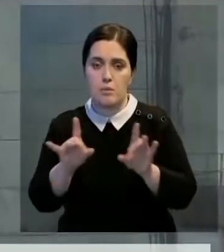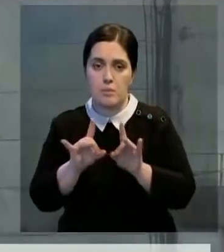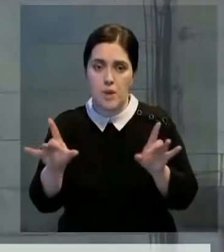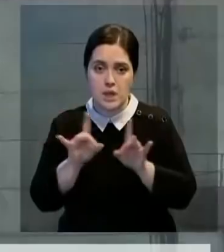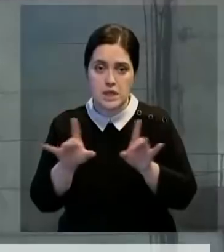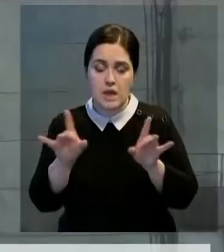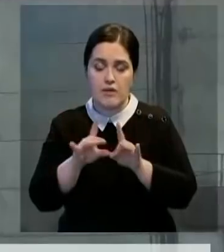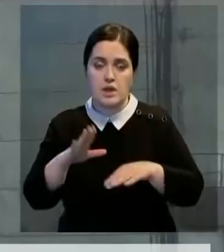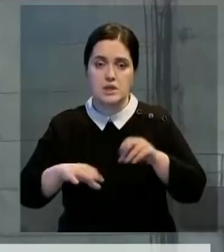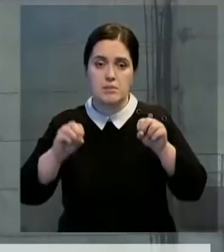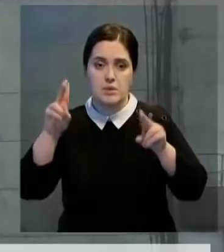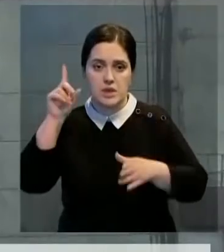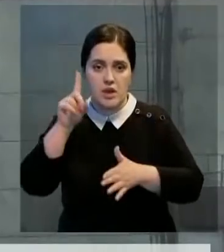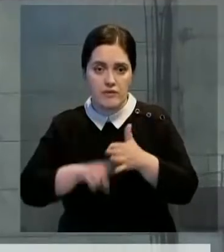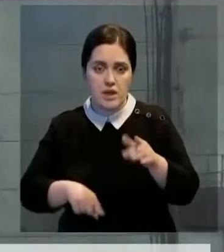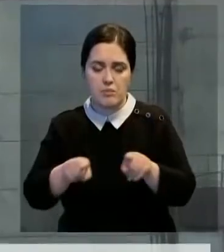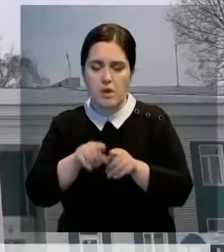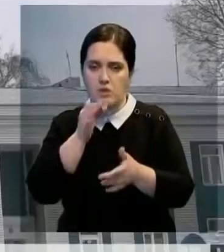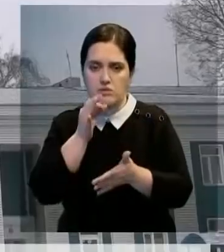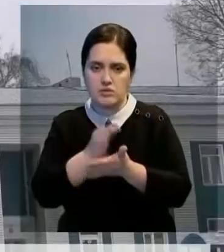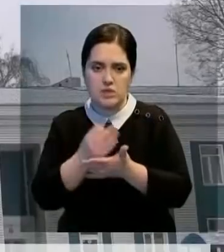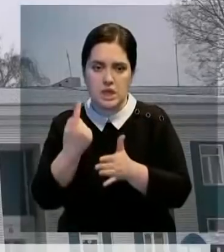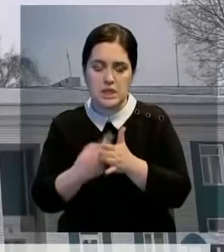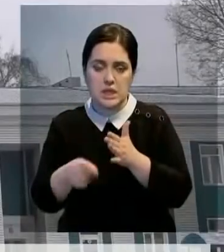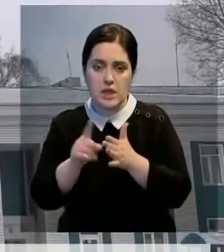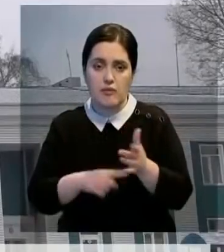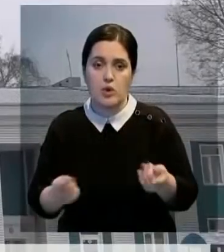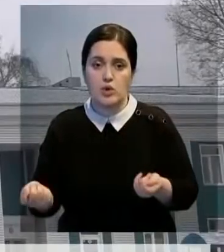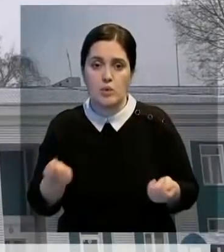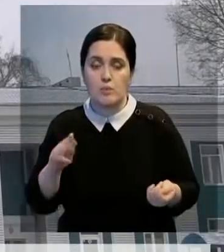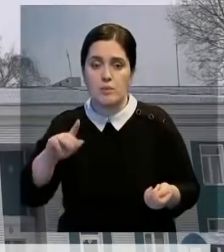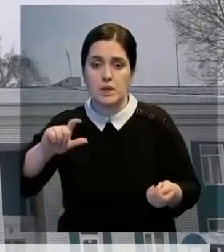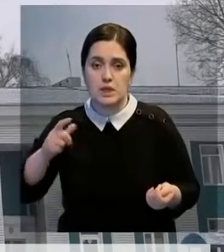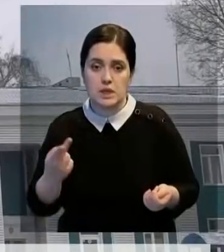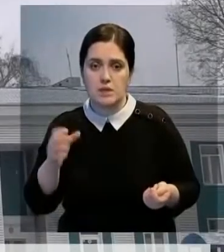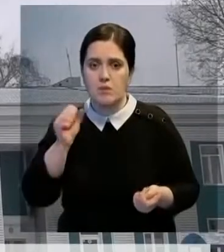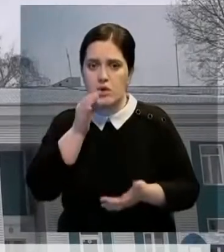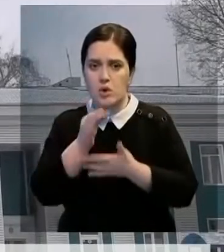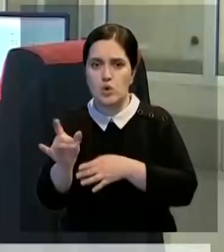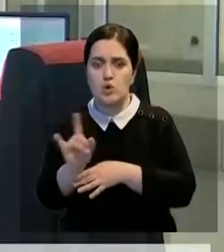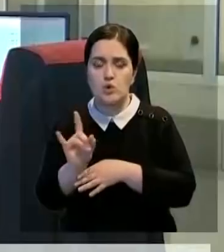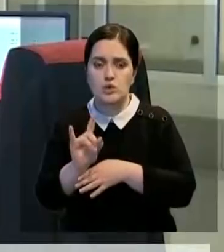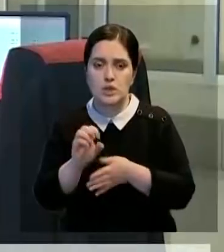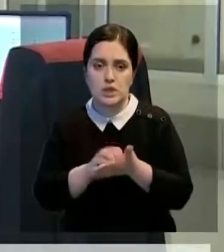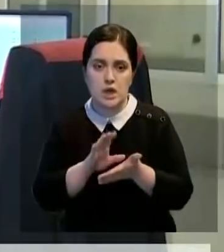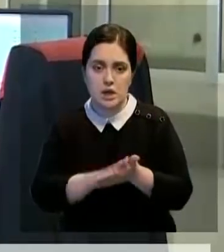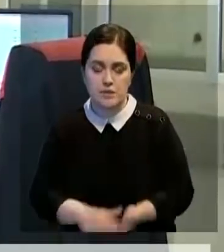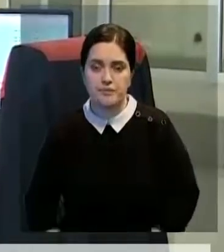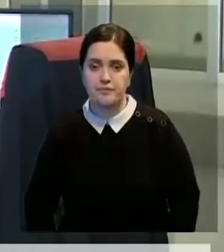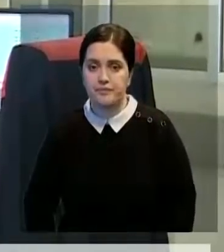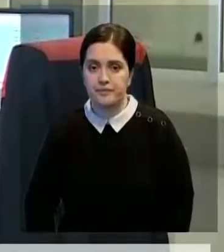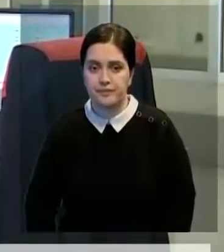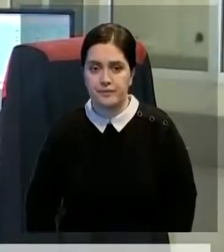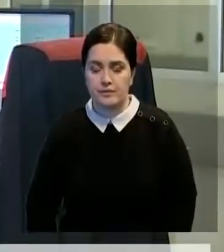независимых экспертов, верить подобным отчетам не стоит. Руководители ТЭЦ могли указать ложные данные. Это люди, которые к